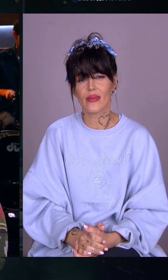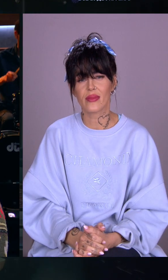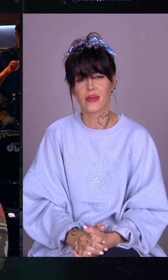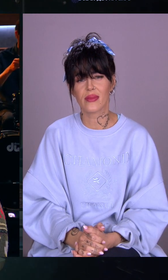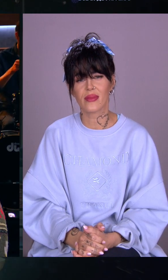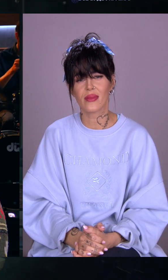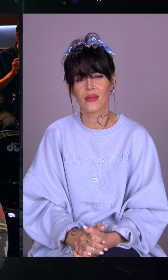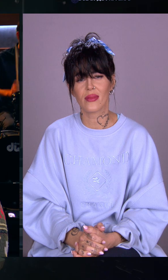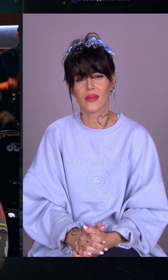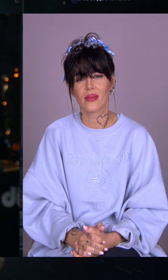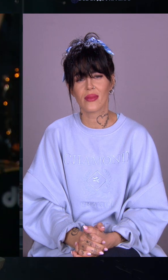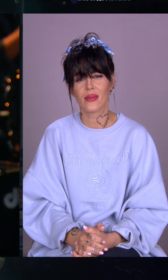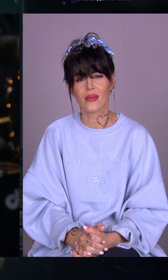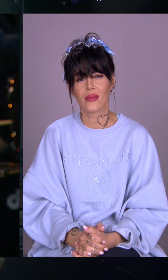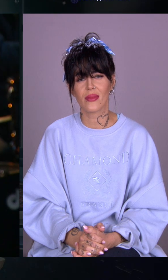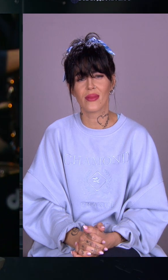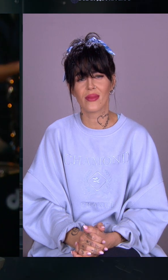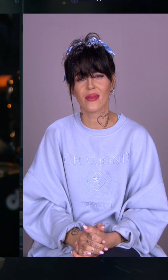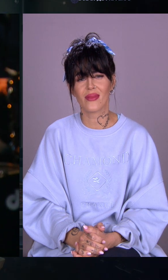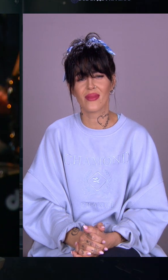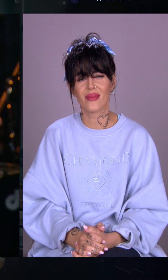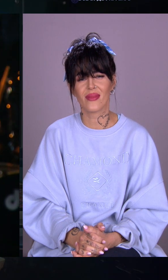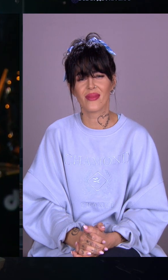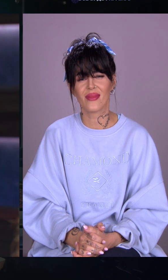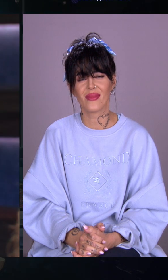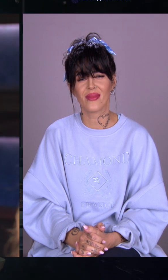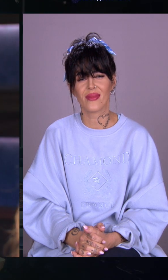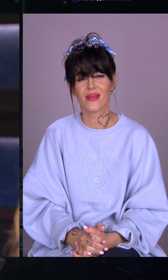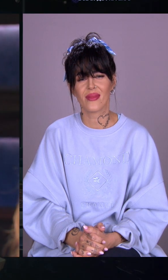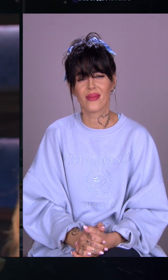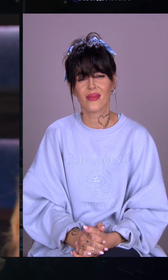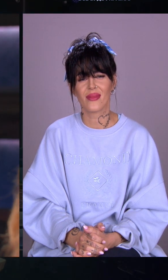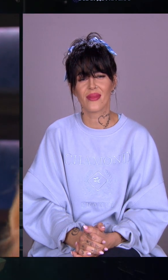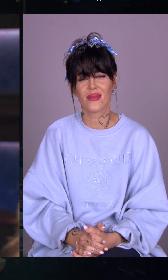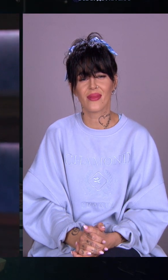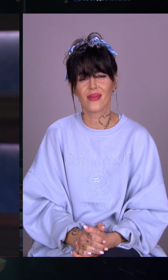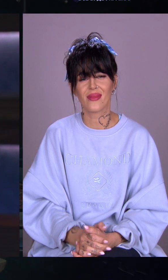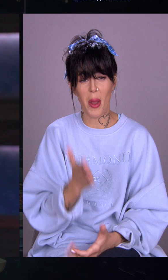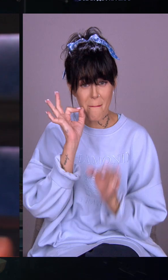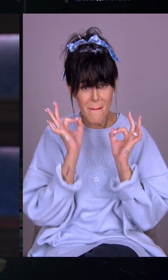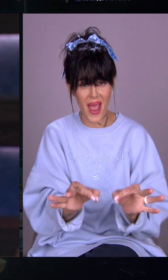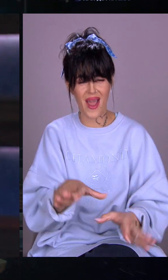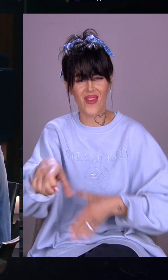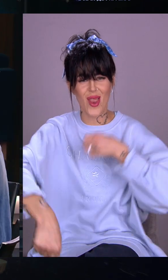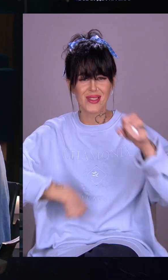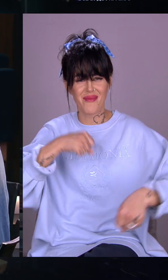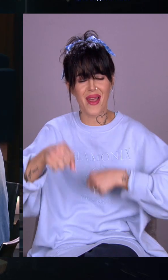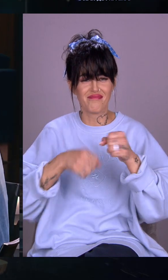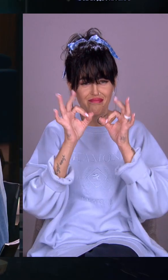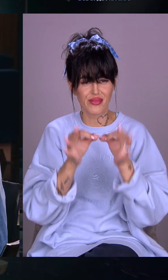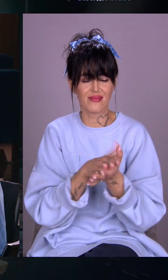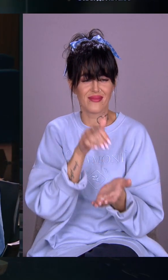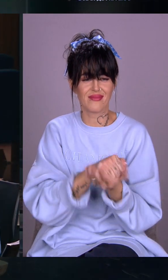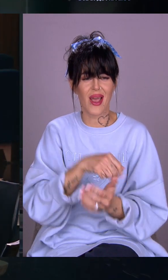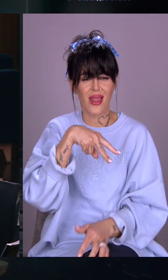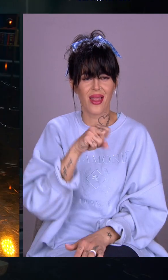Донеччині. Що ти угам? Так називають велосипед. Абсолютно правильно!